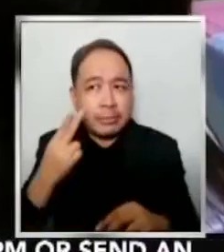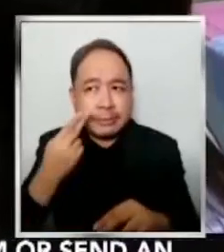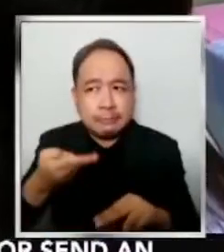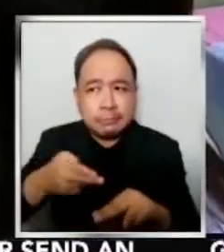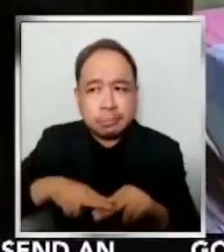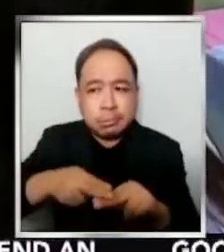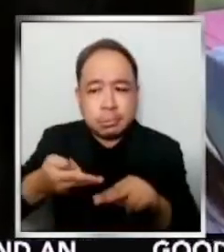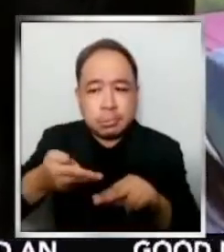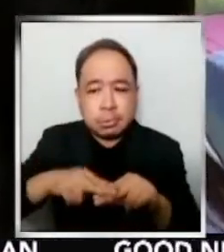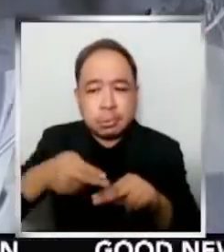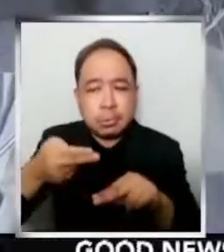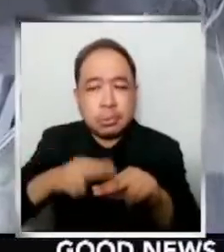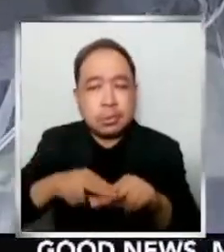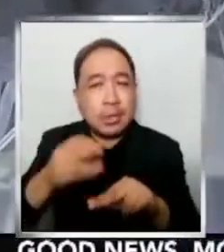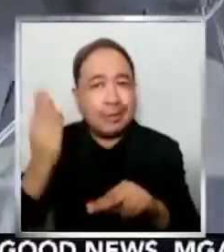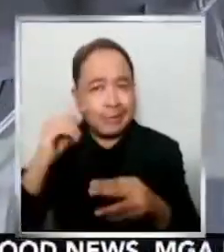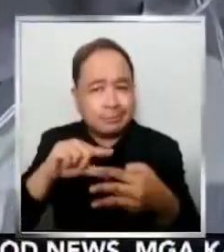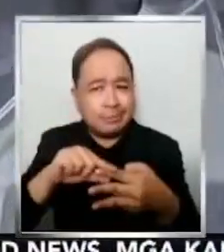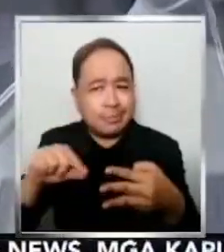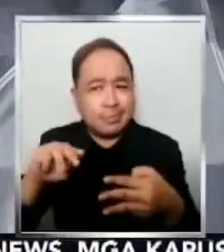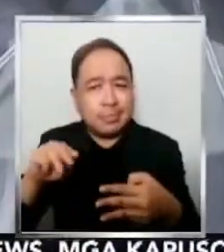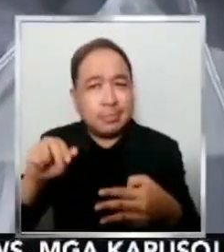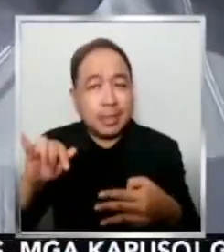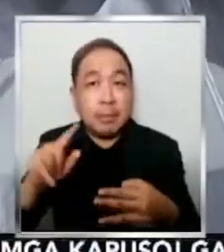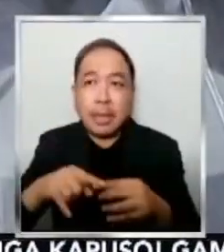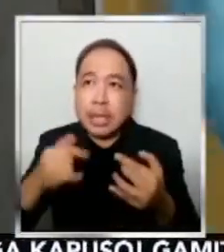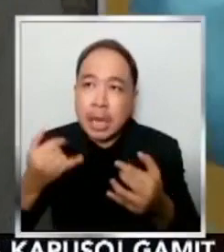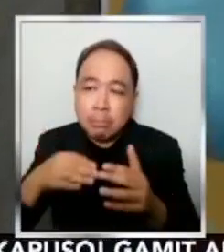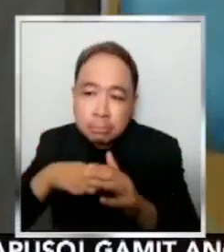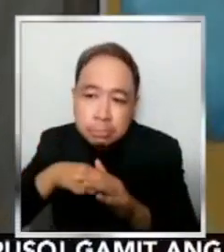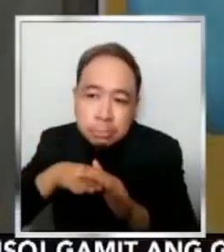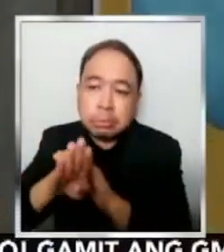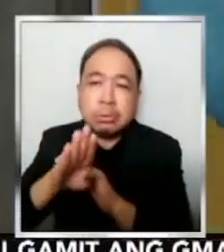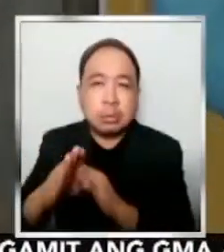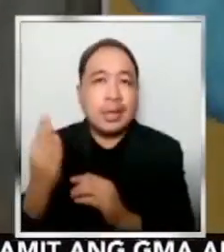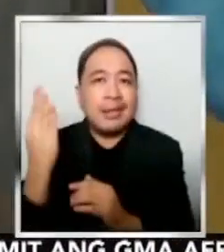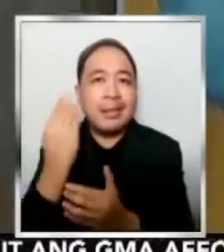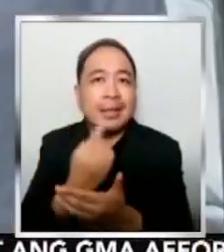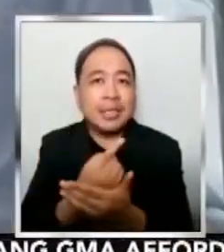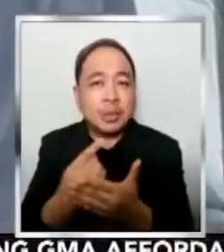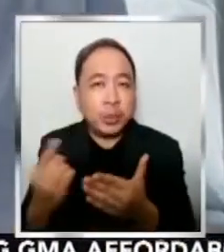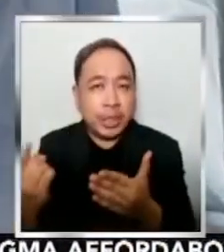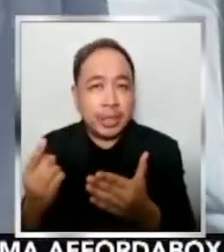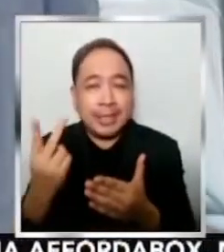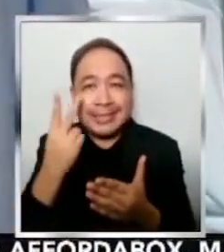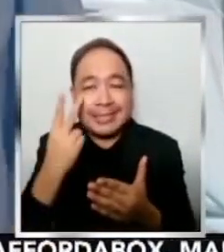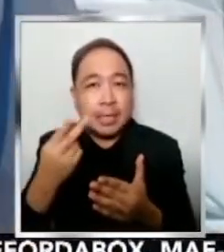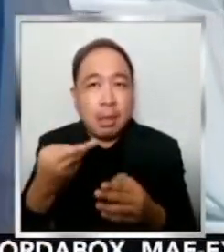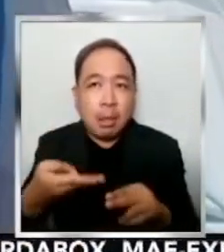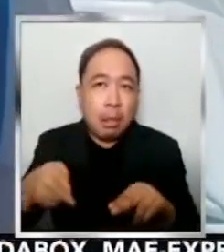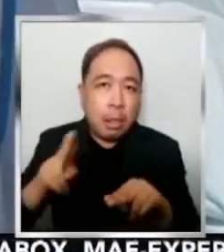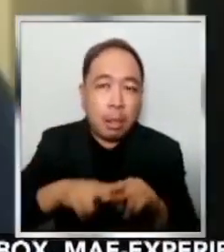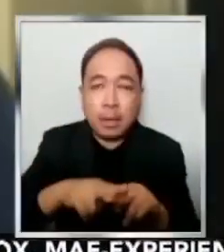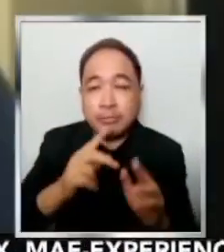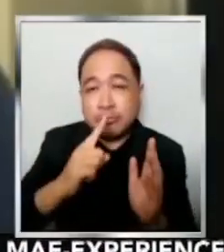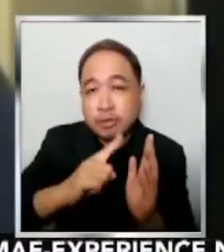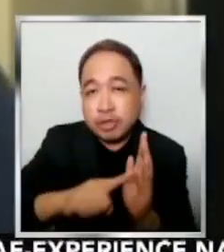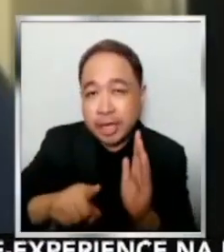ito nitong nagdaang linggo batay sa mga panukatan na reproduction number, positivity rate at hospital admissions.